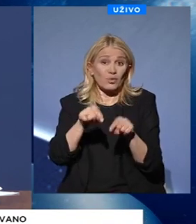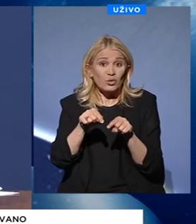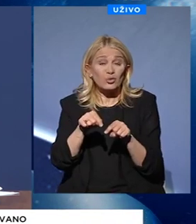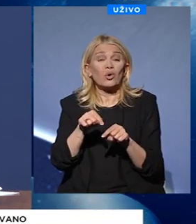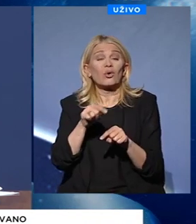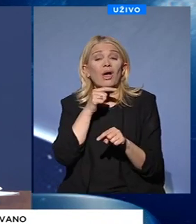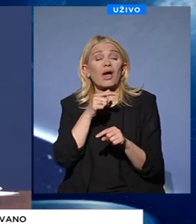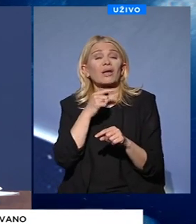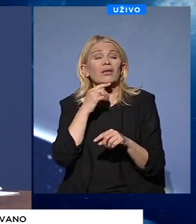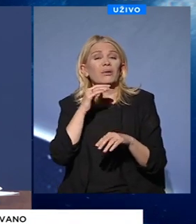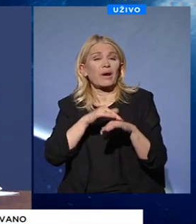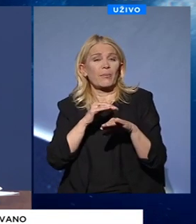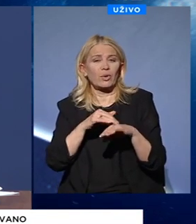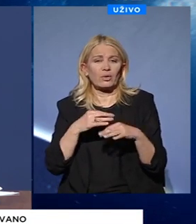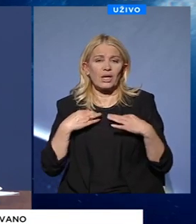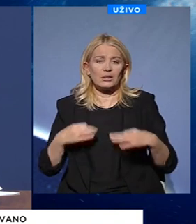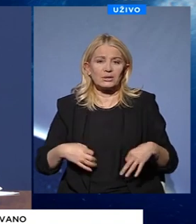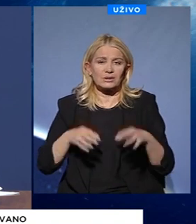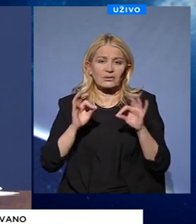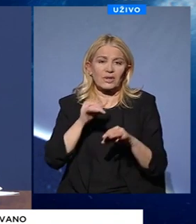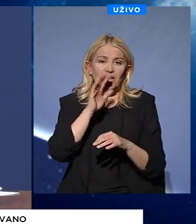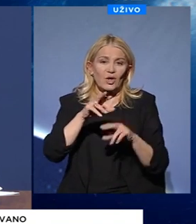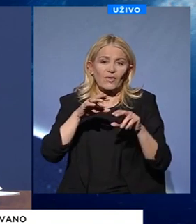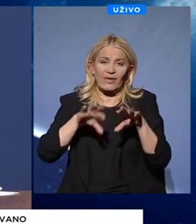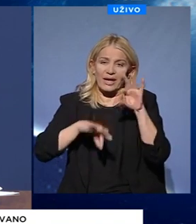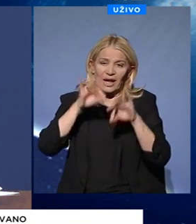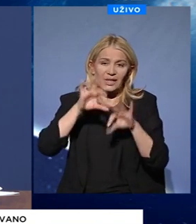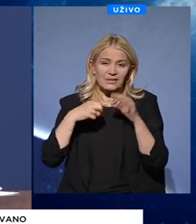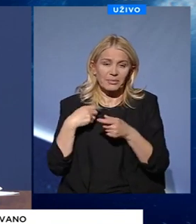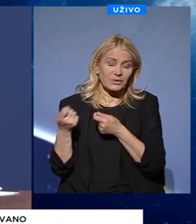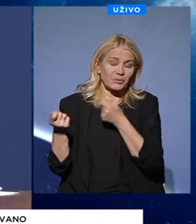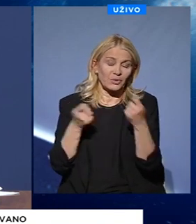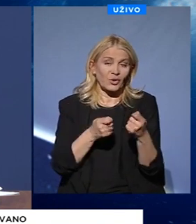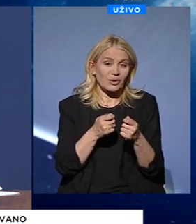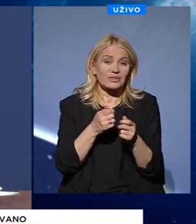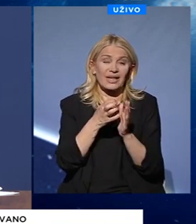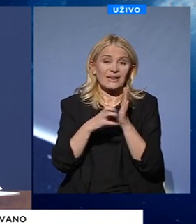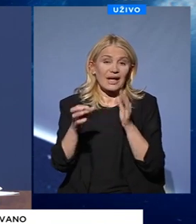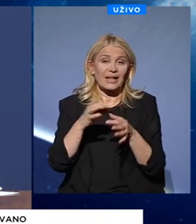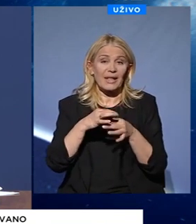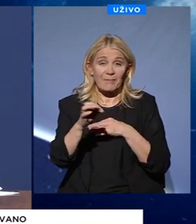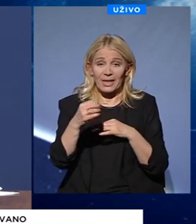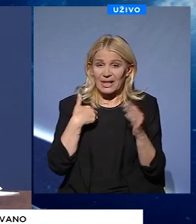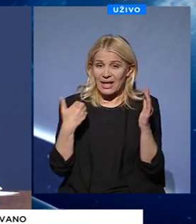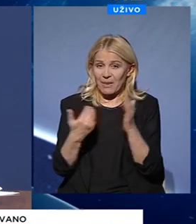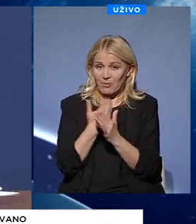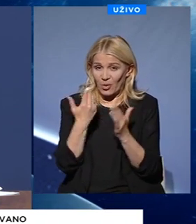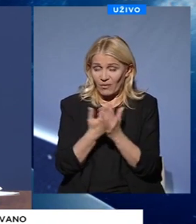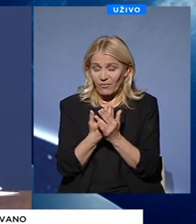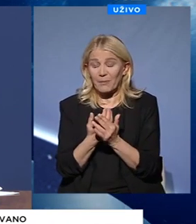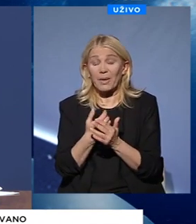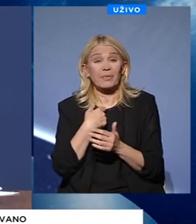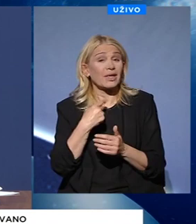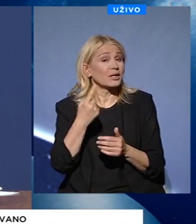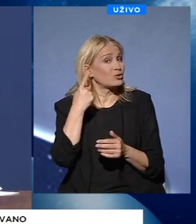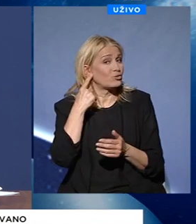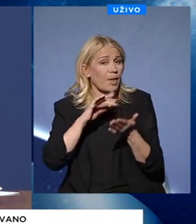osnovu preporuke struke i njihove analize, mi ćemo donositi dalje mere. Ponavljam, apsolutno čujemo